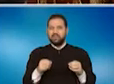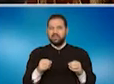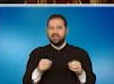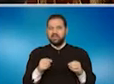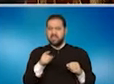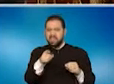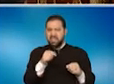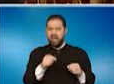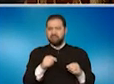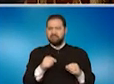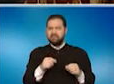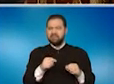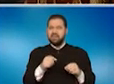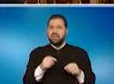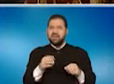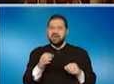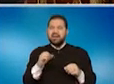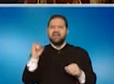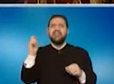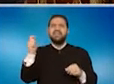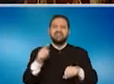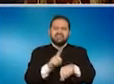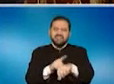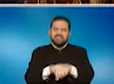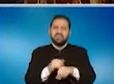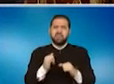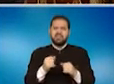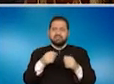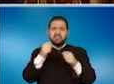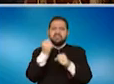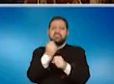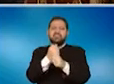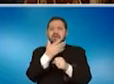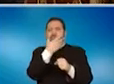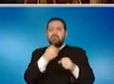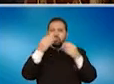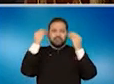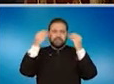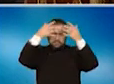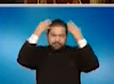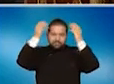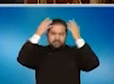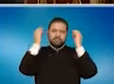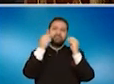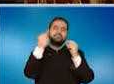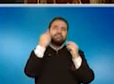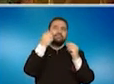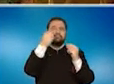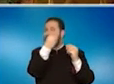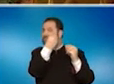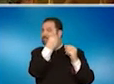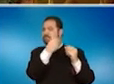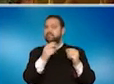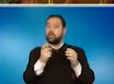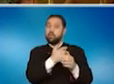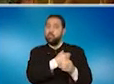cât va fi stat ea în fața oglinzii ca să arate bine și să fie cinstită și adulată de oameni.